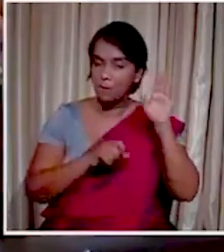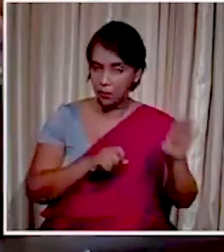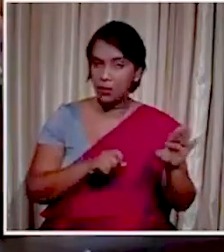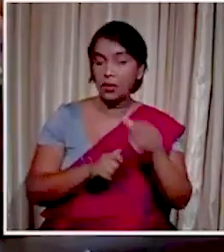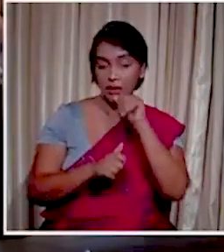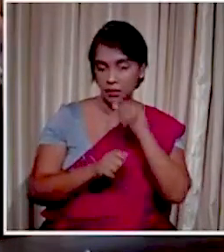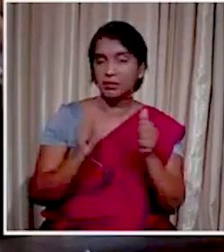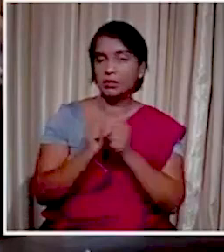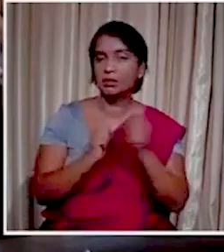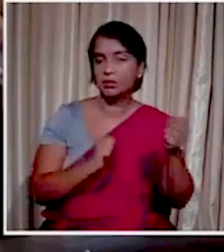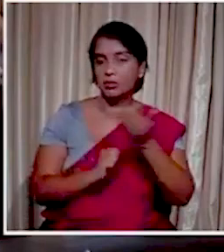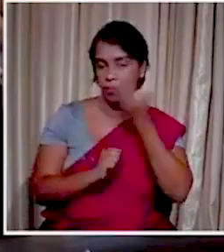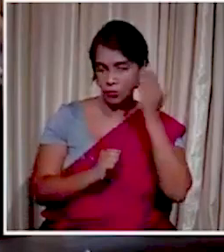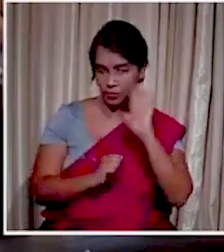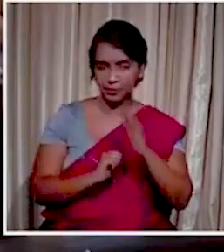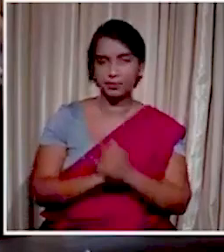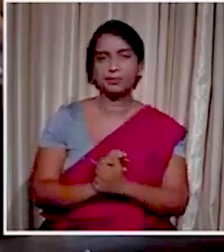निसी परिधि इटु करन्न हेकियाव लभेवा